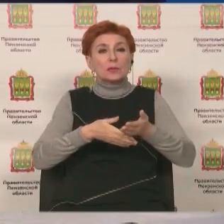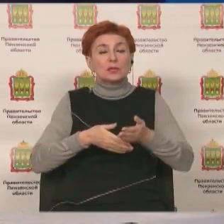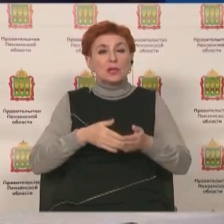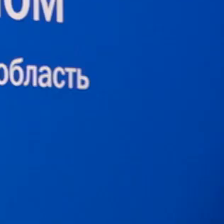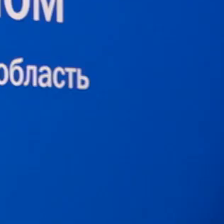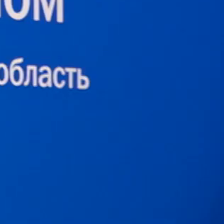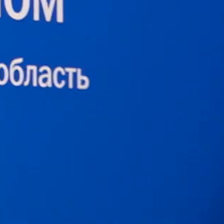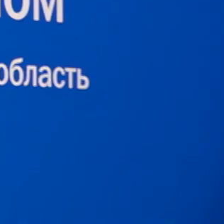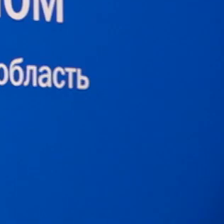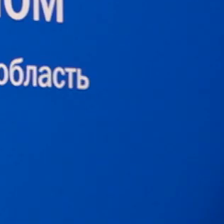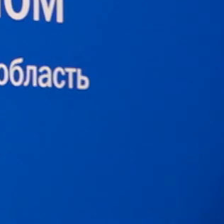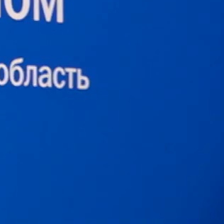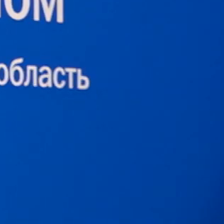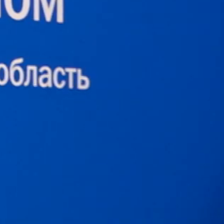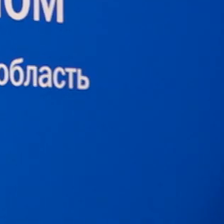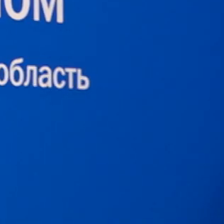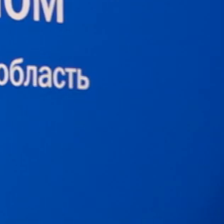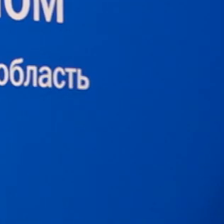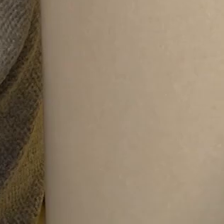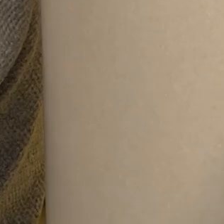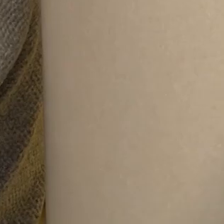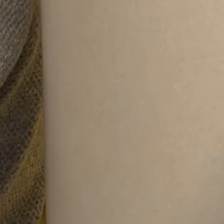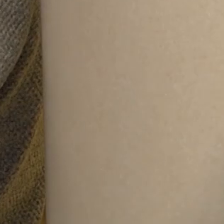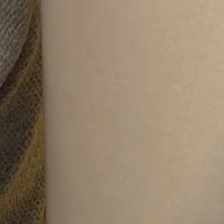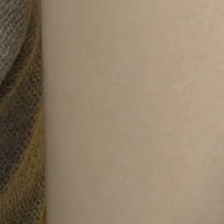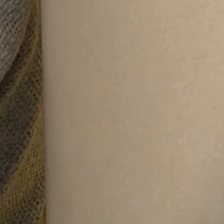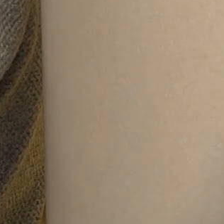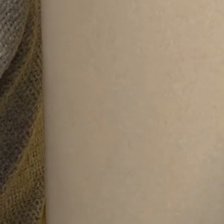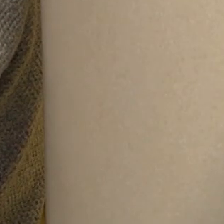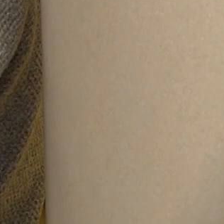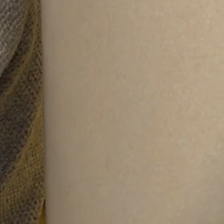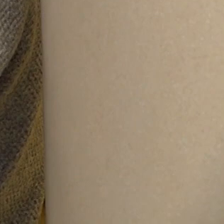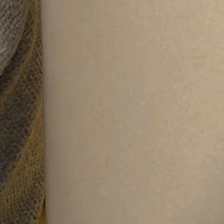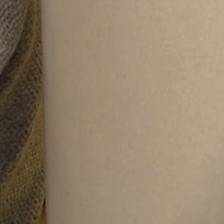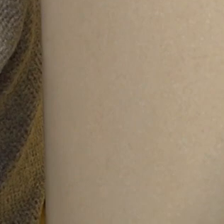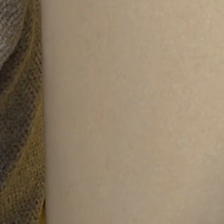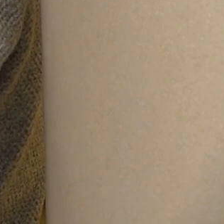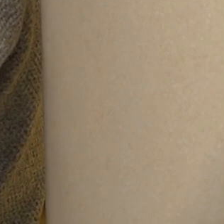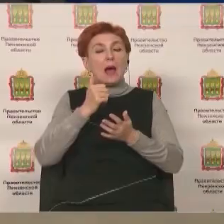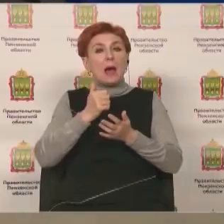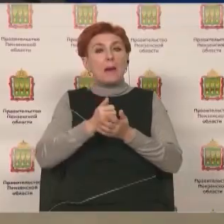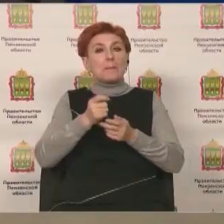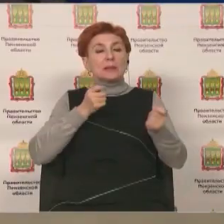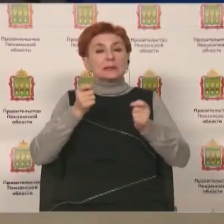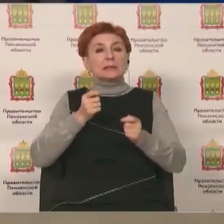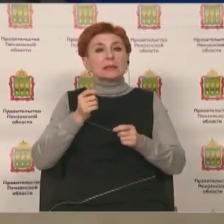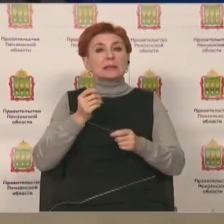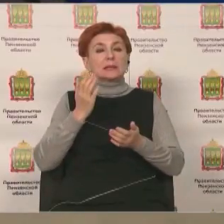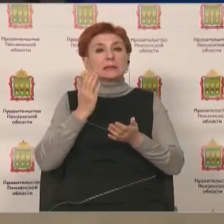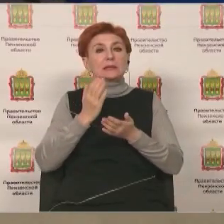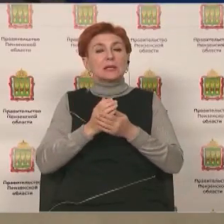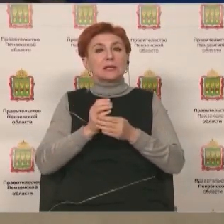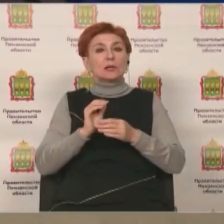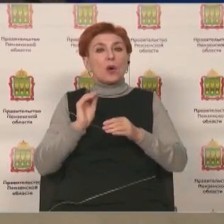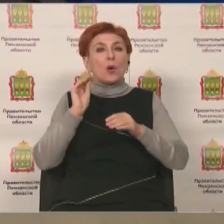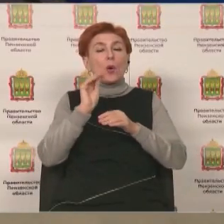на помощь нашим ребятам. Трансляцию прямой линии обеспечил медиахолдинг «Экспресс». В этом году мы пошли на нововведение. Главное итоговое